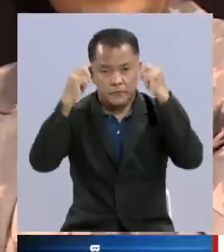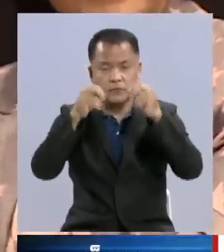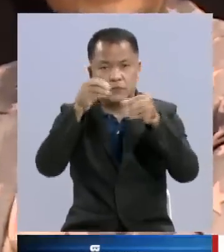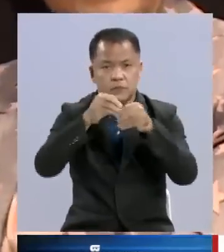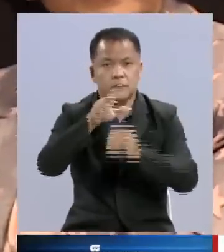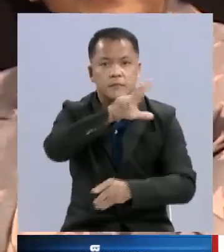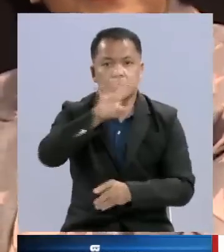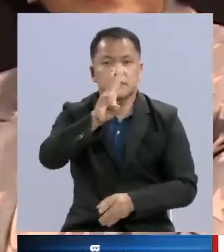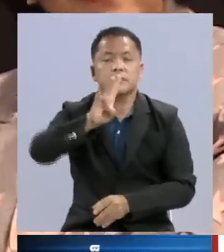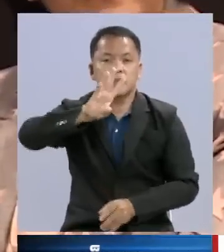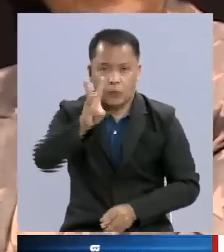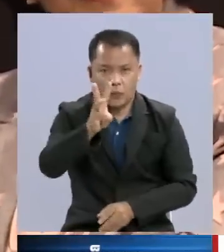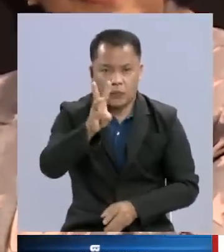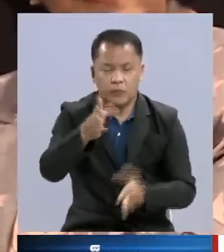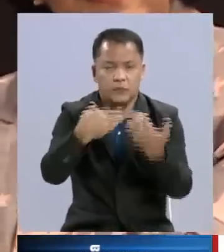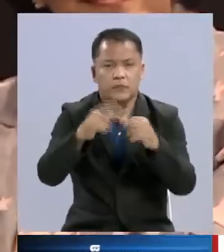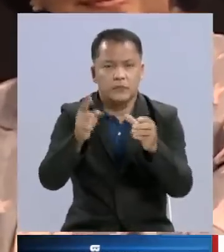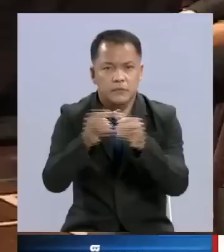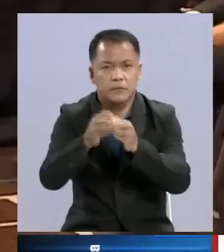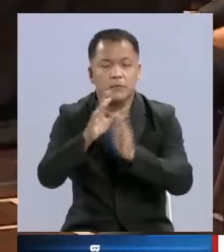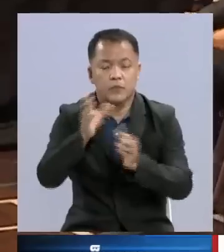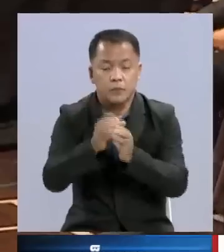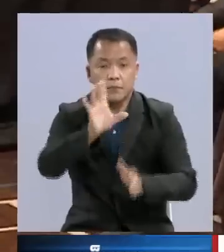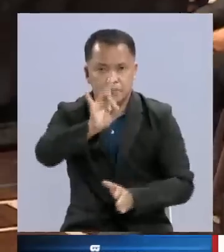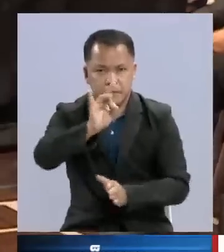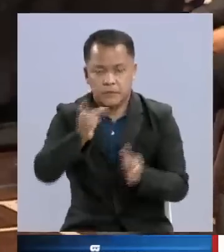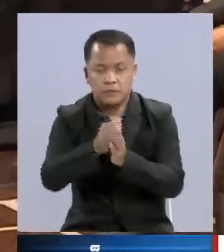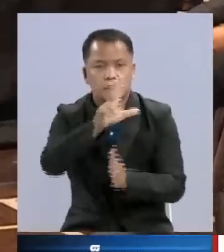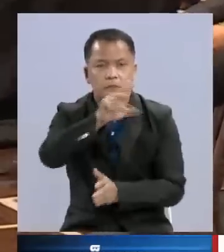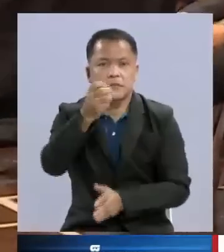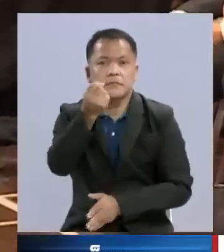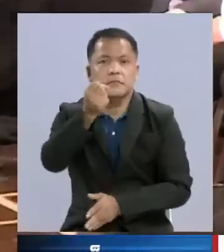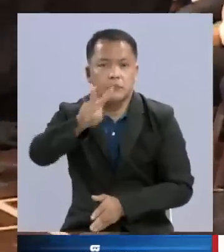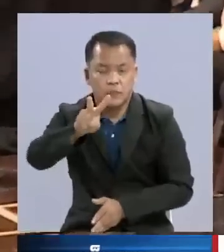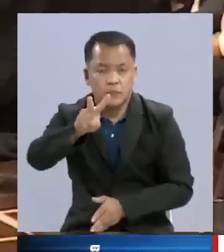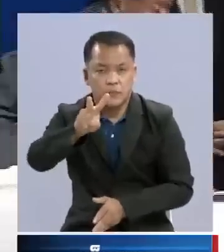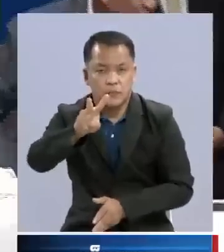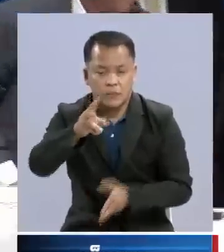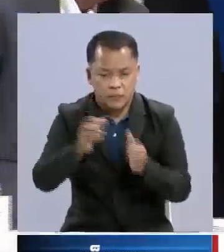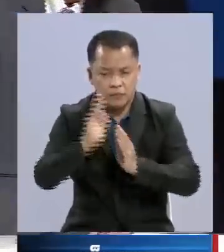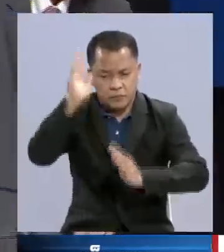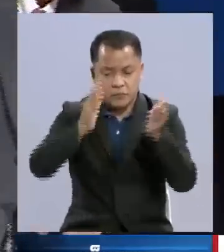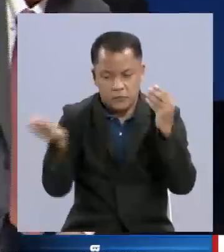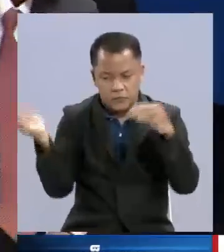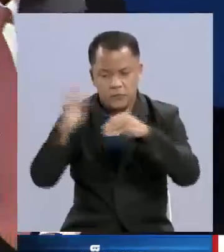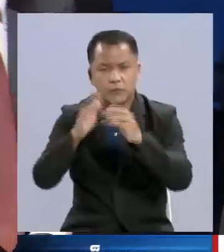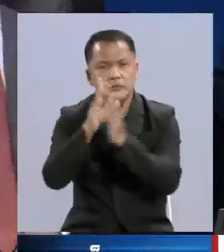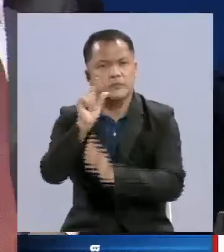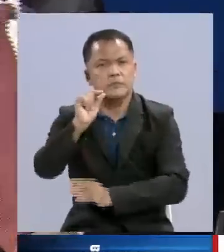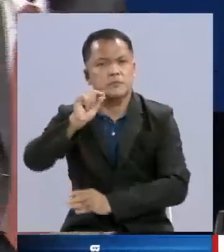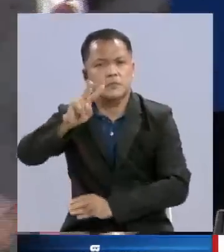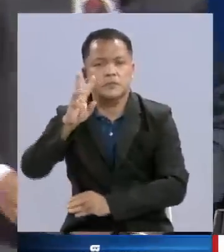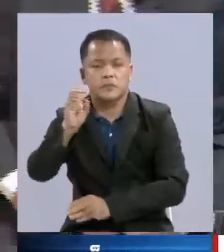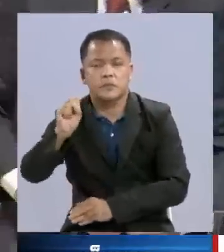ที่376เสียงต้นทุนของ8พรรคมีเพียง312เสียงบวกอีกประมาณ20ส